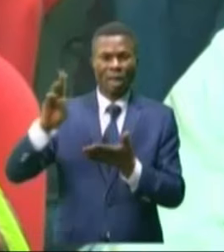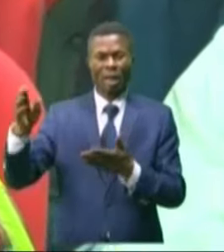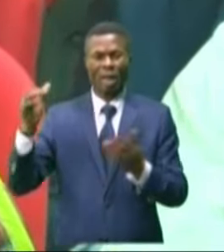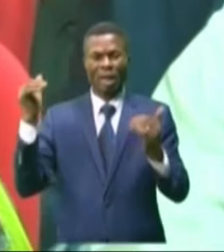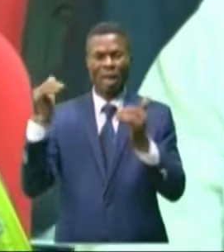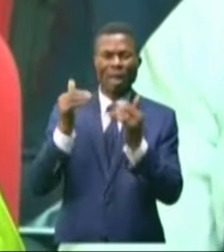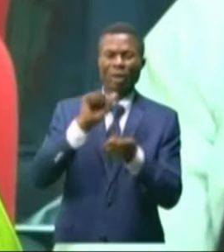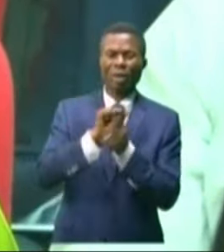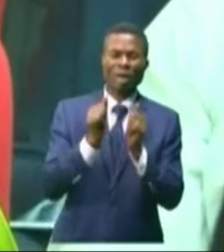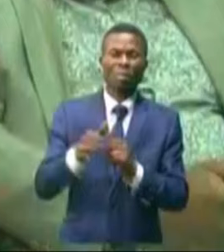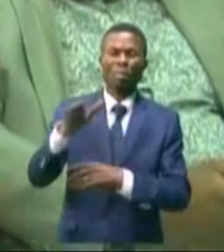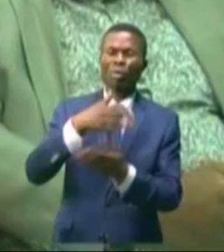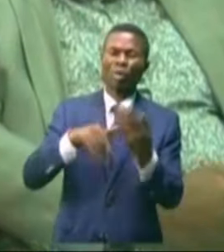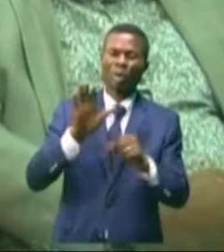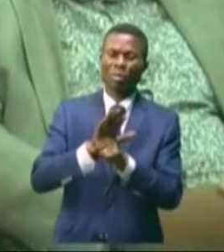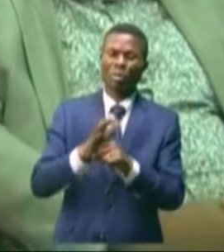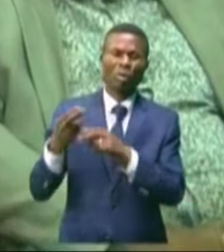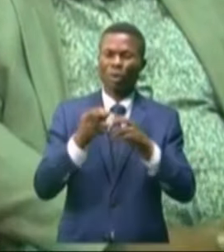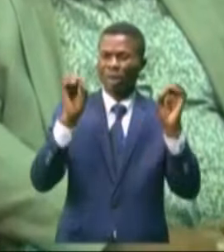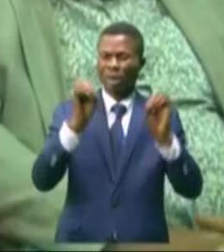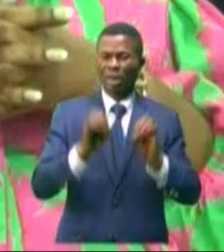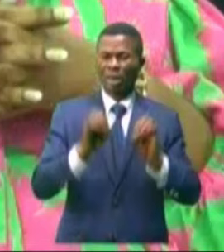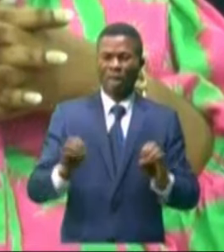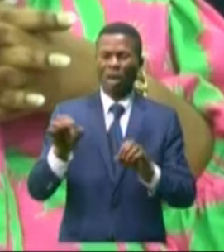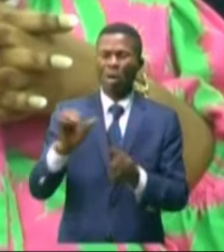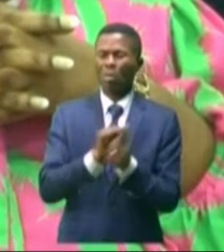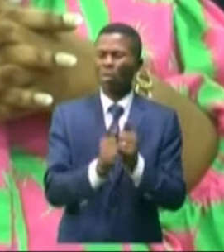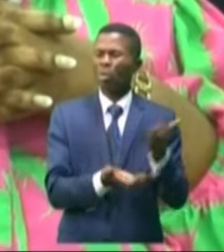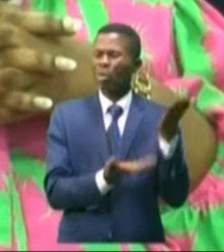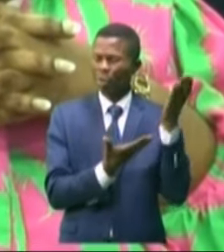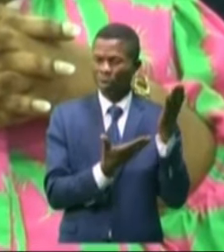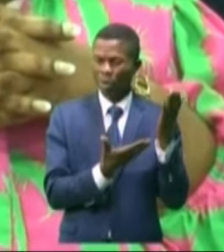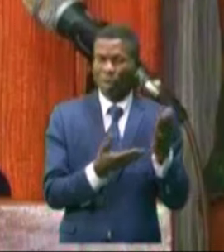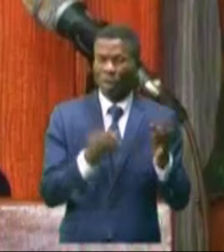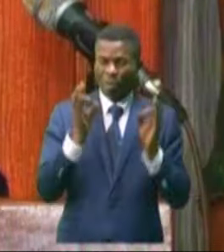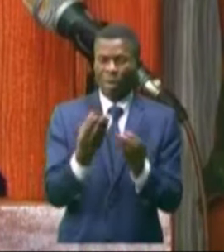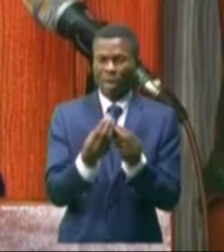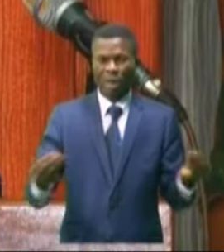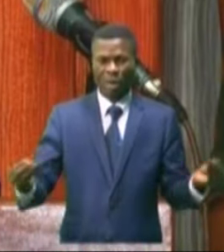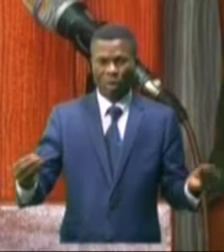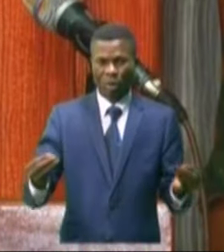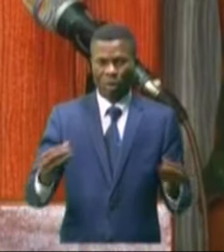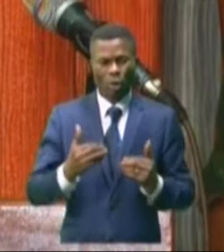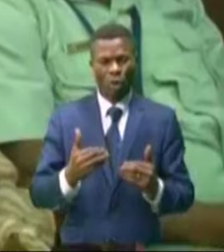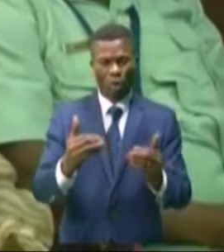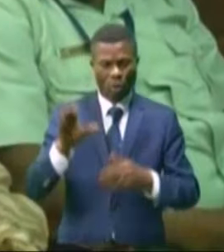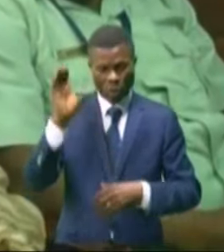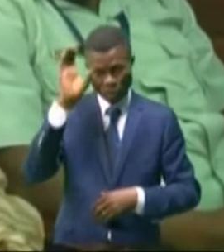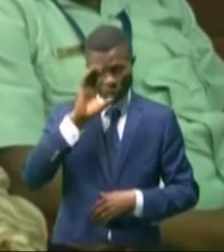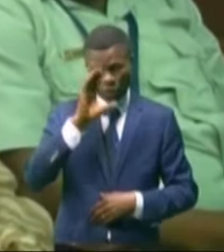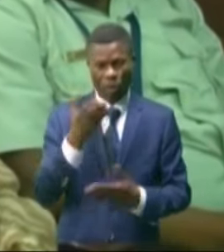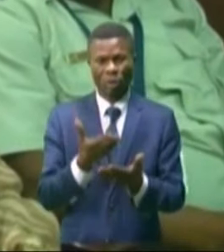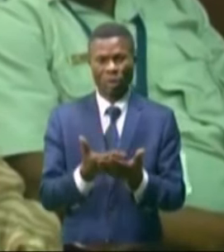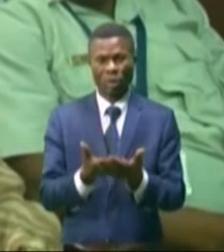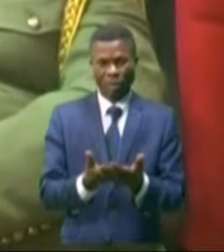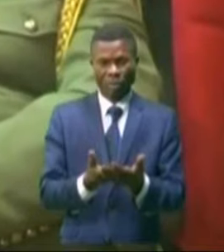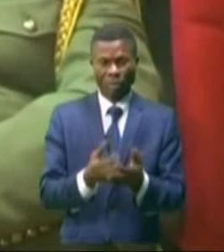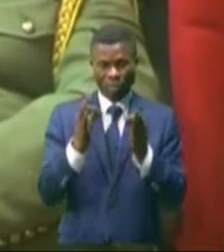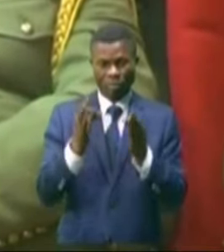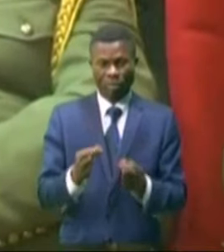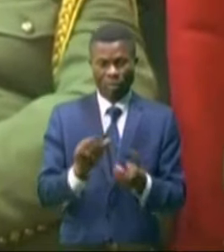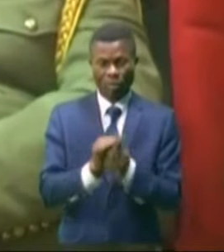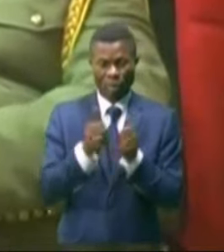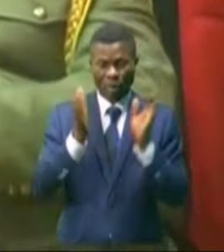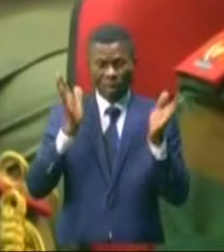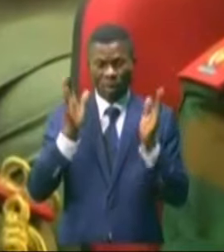défis sécuritaires qui demeurent préoccupants et pour lesquels les solutions continuent à être recherchées. Le désastre que vit